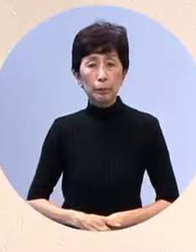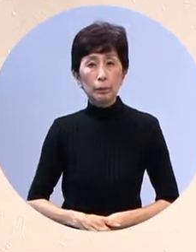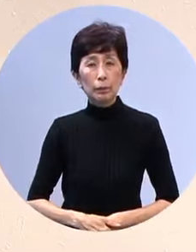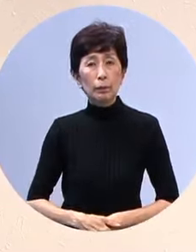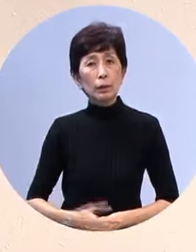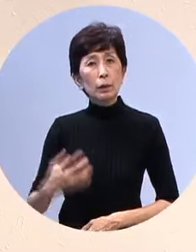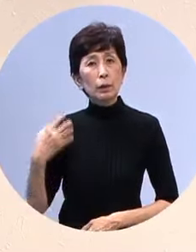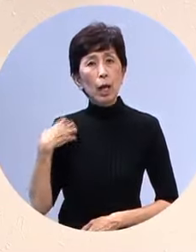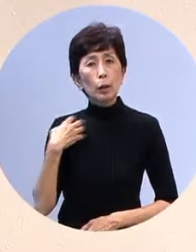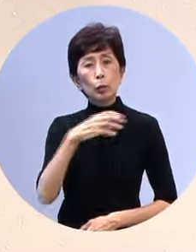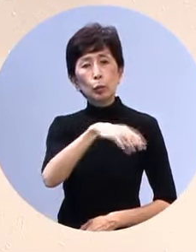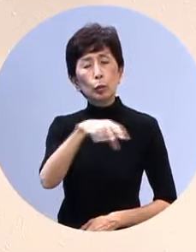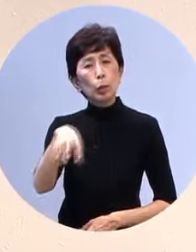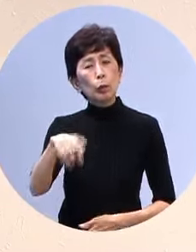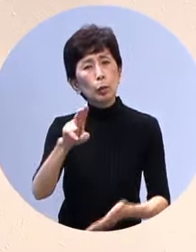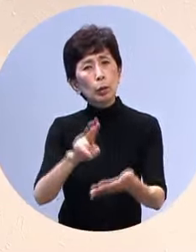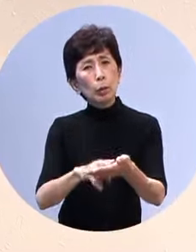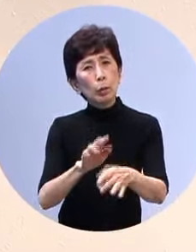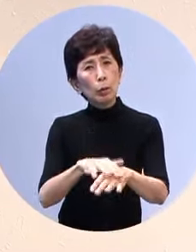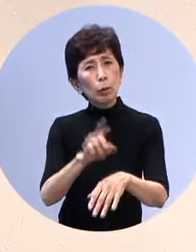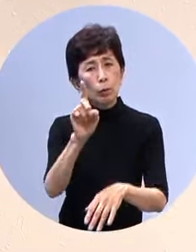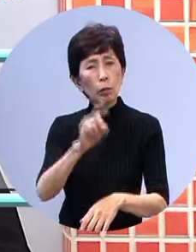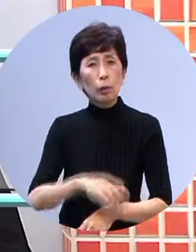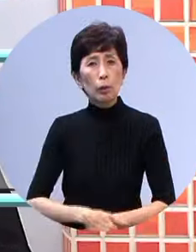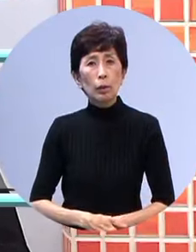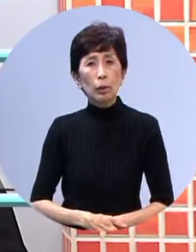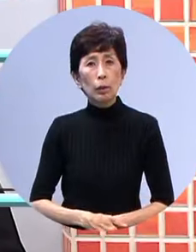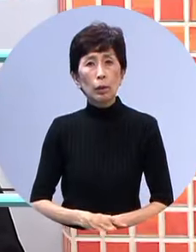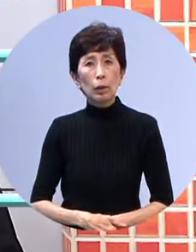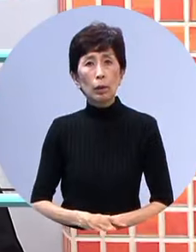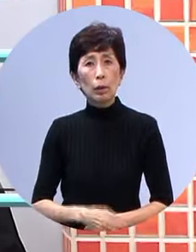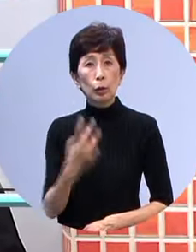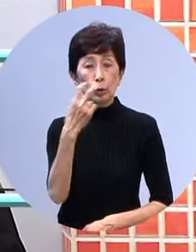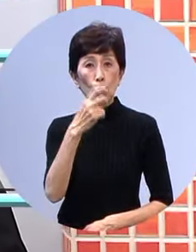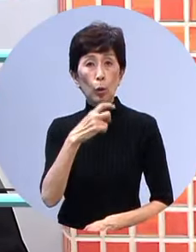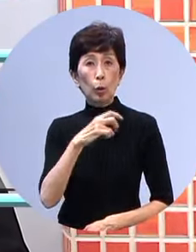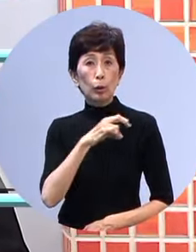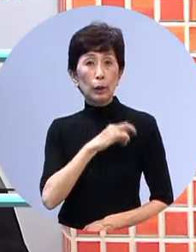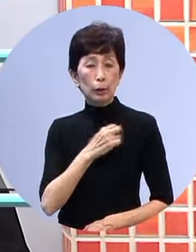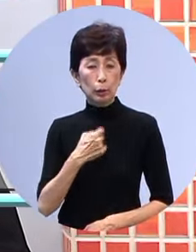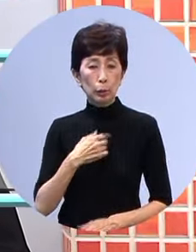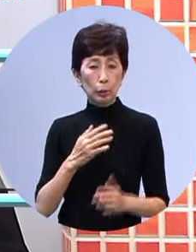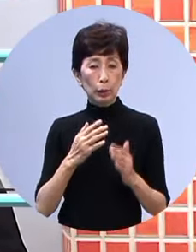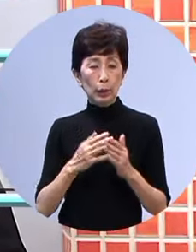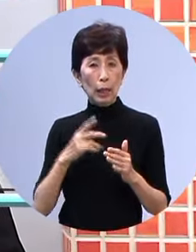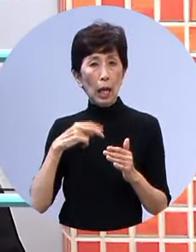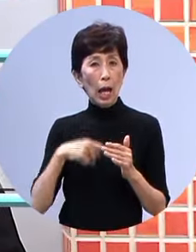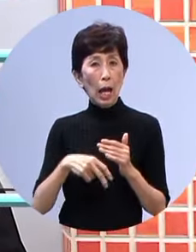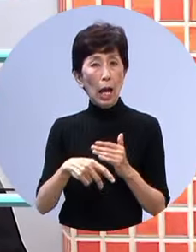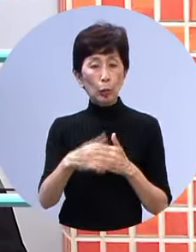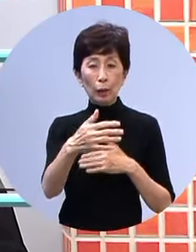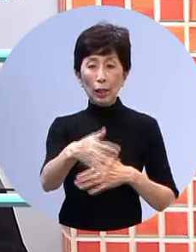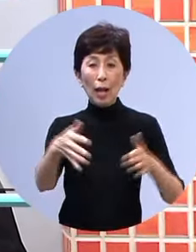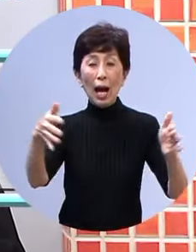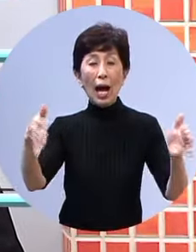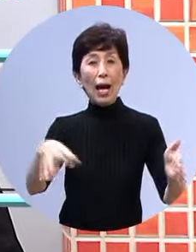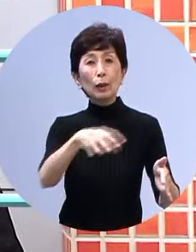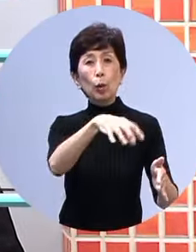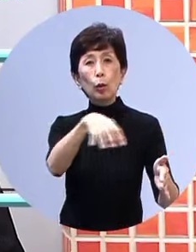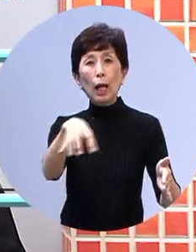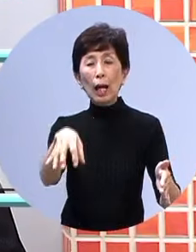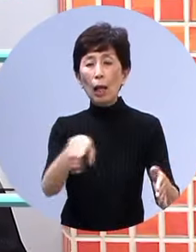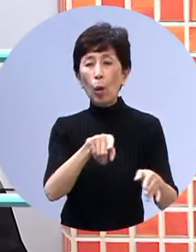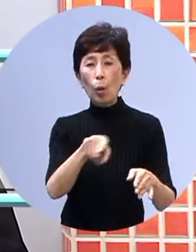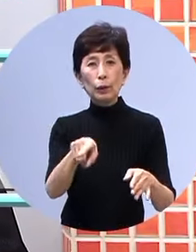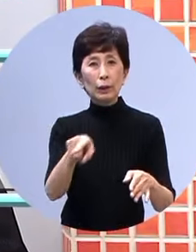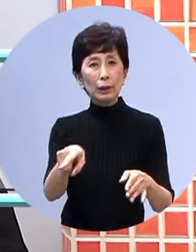当するエリアはどのように決まるんですか？ 調査員のご自宅から原則として徒歩で向かうことができ